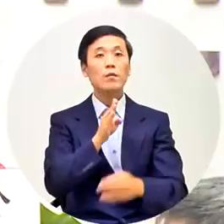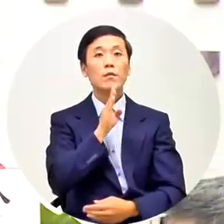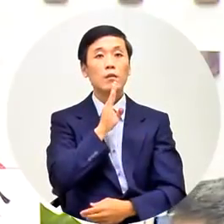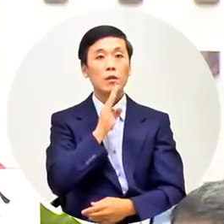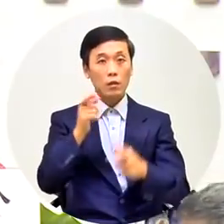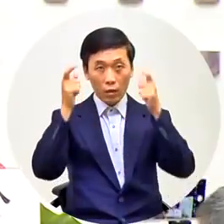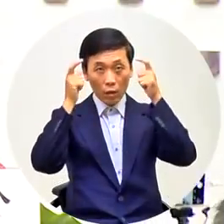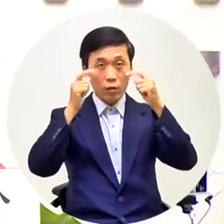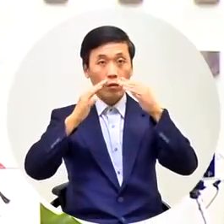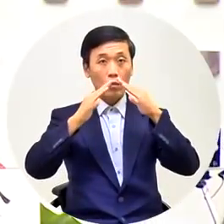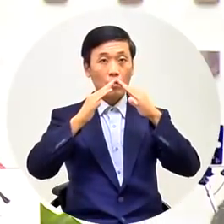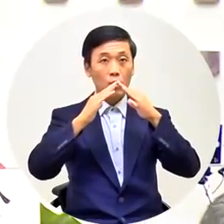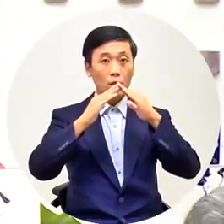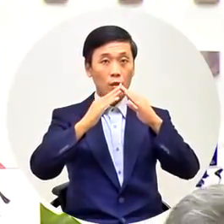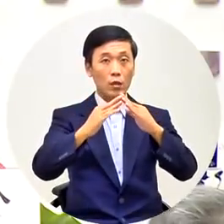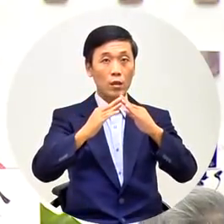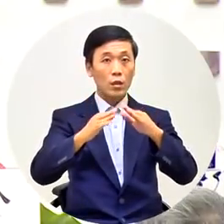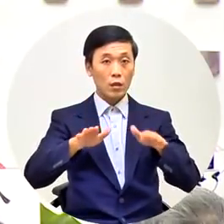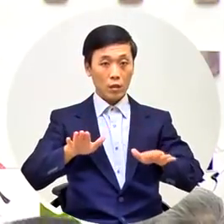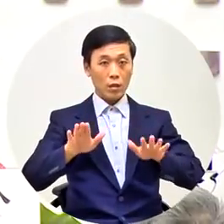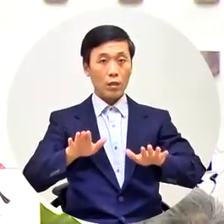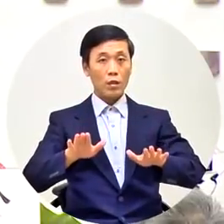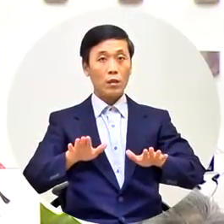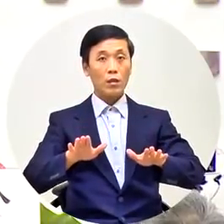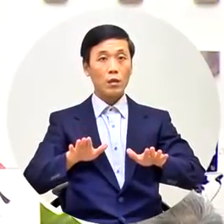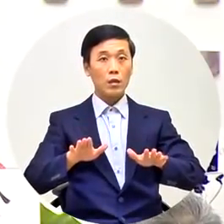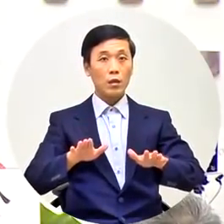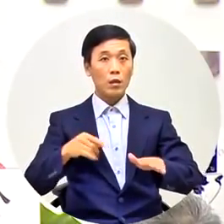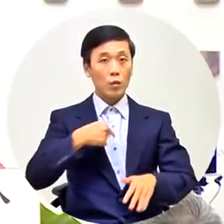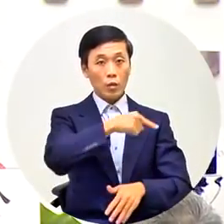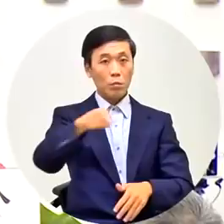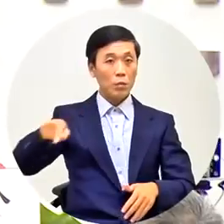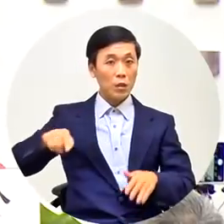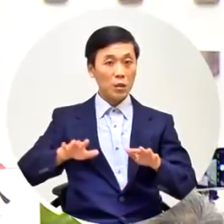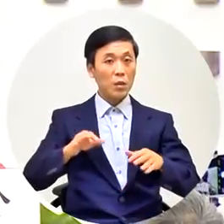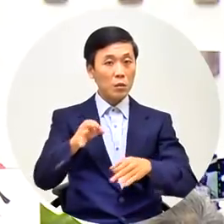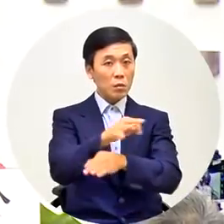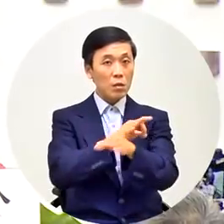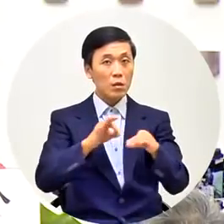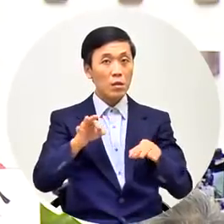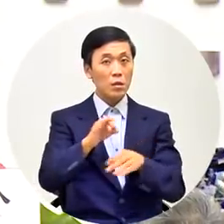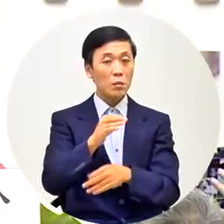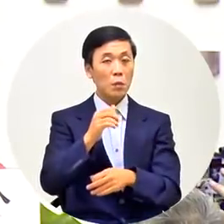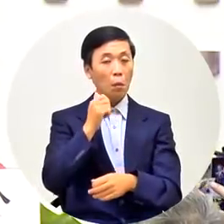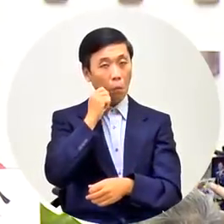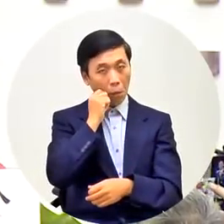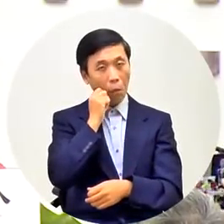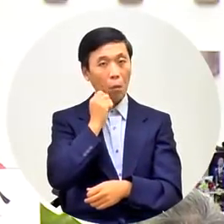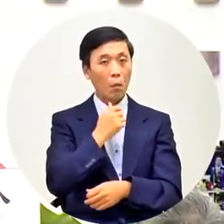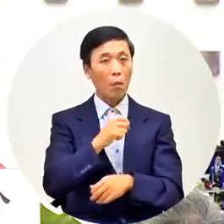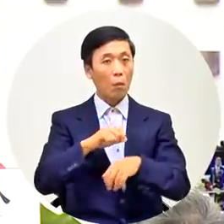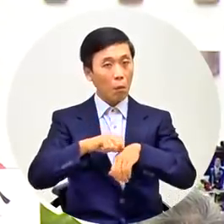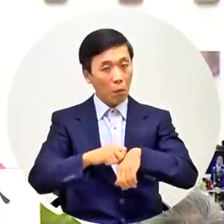目前咱的经济有较难啊困难。啊，伫咱新的市长韩市